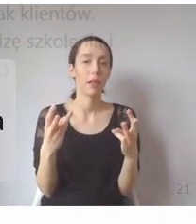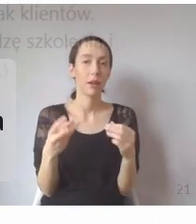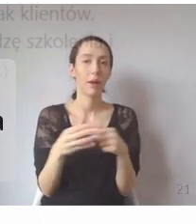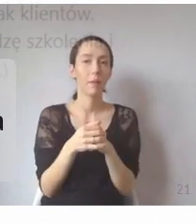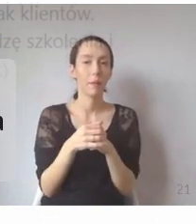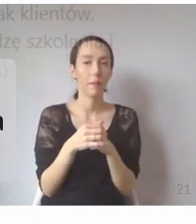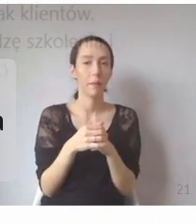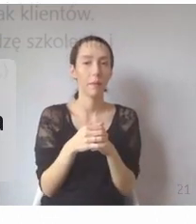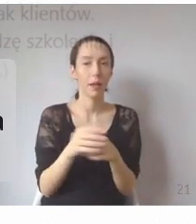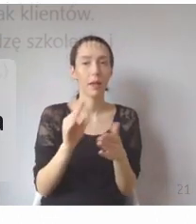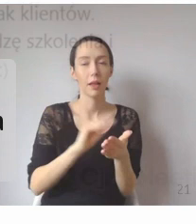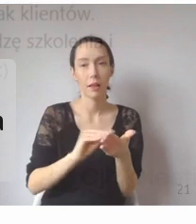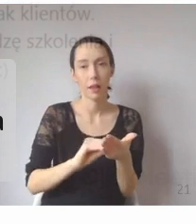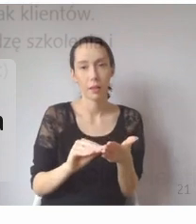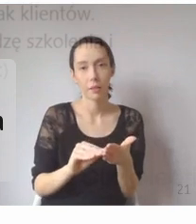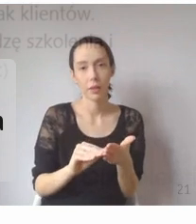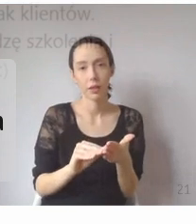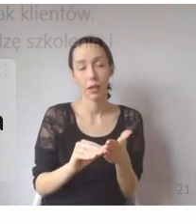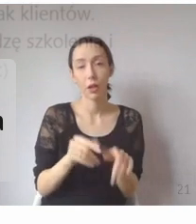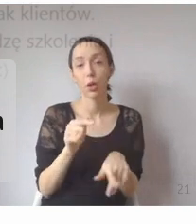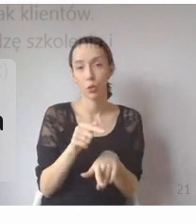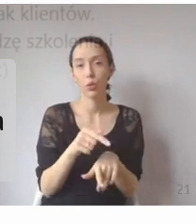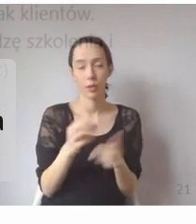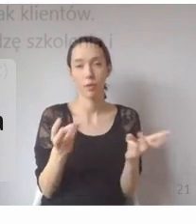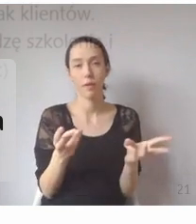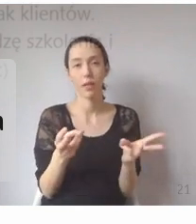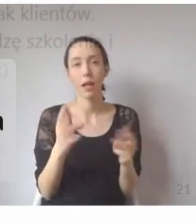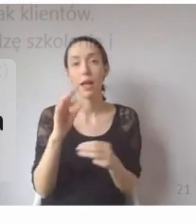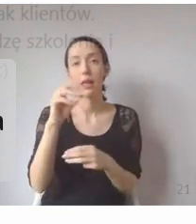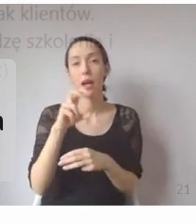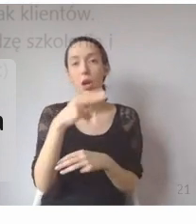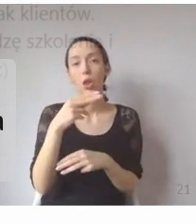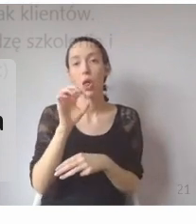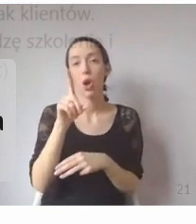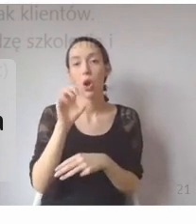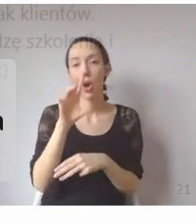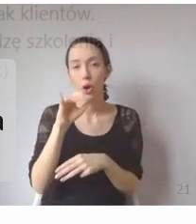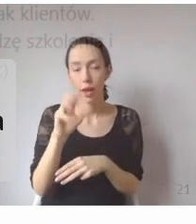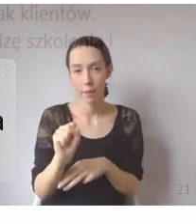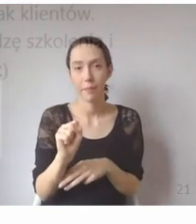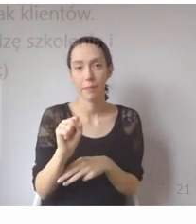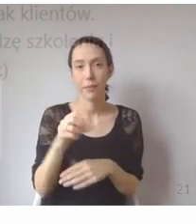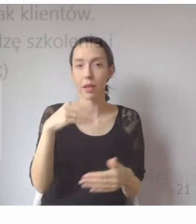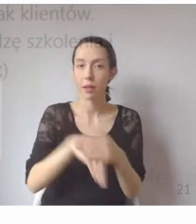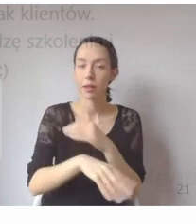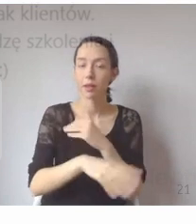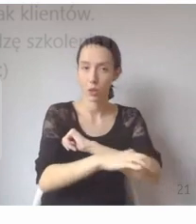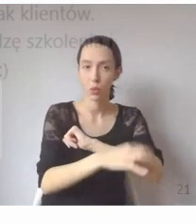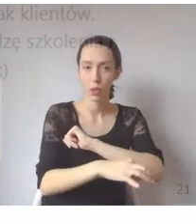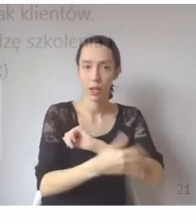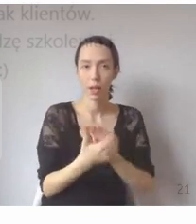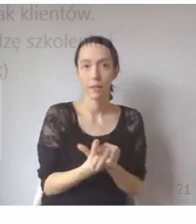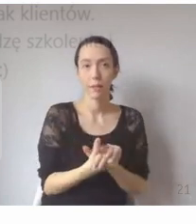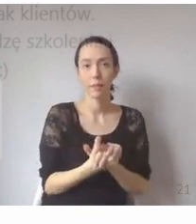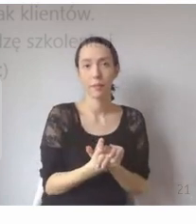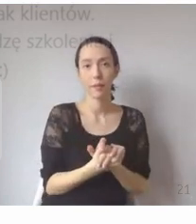wypadku to były technologie, z jakimi miała ta osoba do czynienia, na przykład na studiach, ale też możecie wpisać